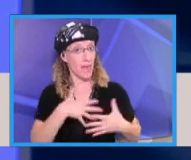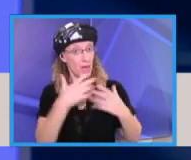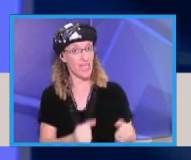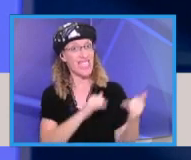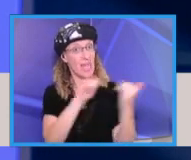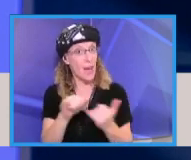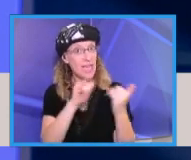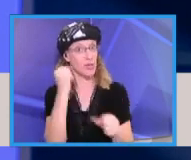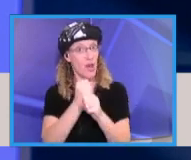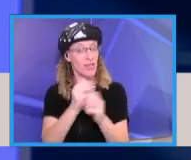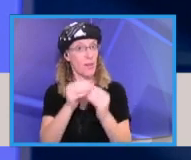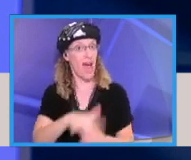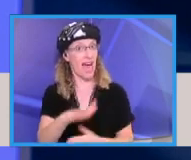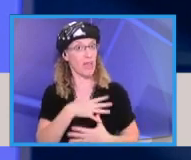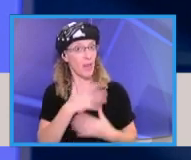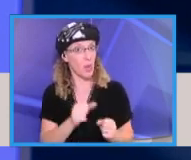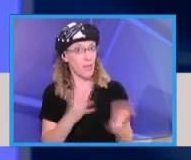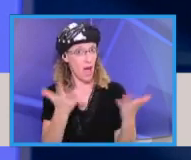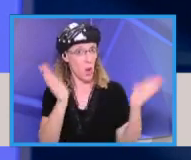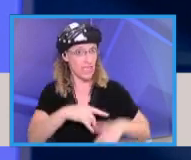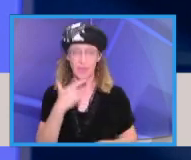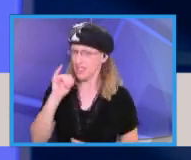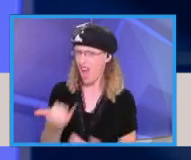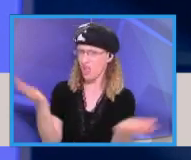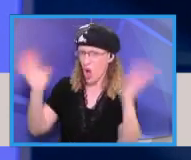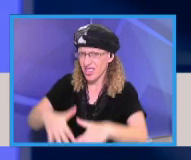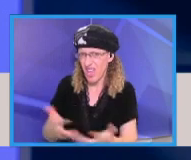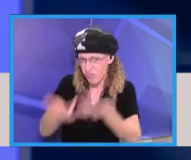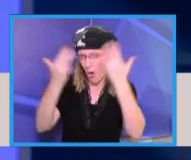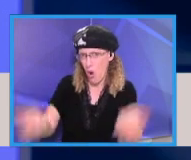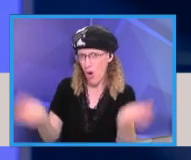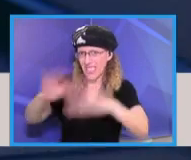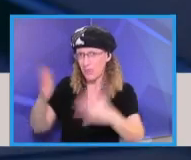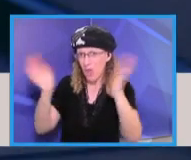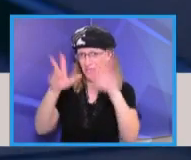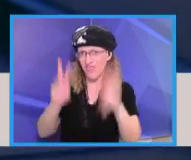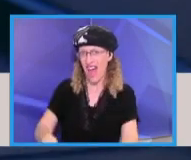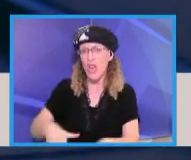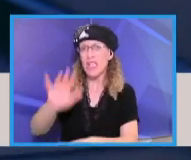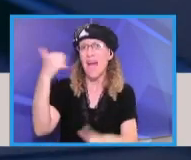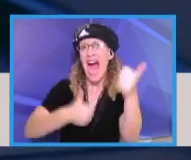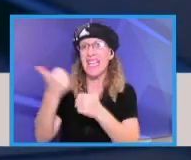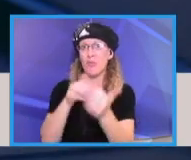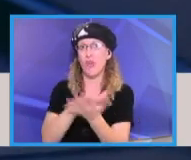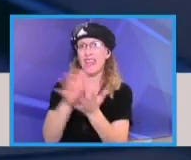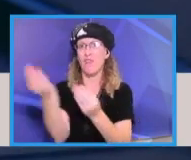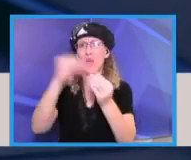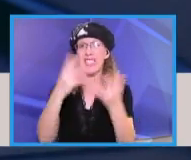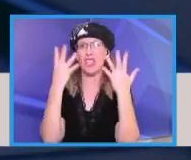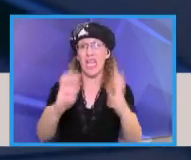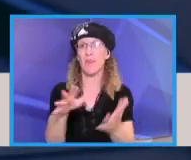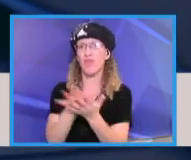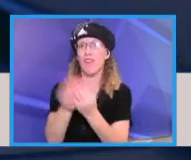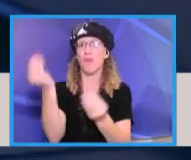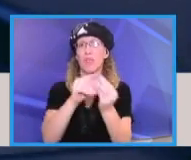ספקים שעובדים עם מערכת הבריאות בעצם קורסים, מה זה? קורסים ונאלצים. יותר מזה, יוצאים מכרזים עם שוטף פלוס 90 ושוטף פלוס